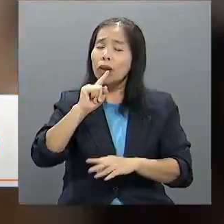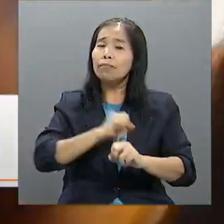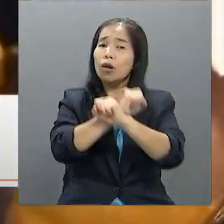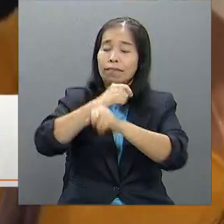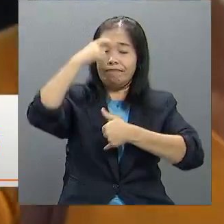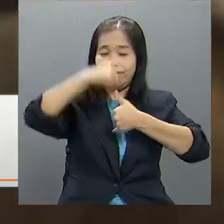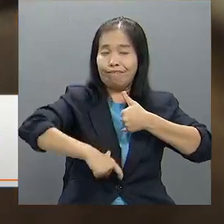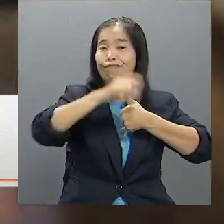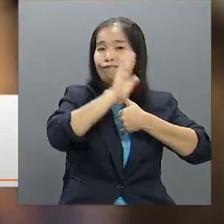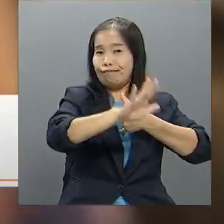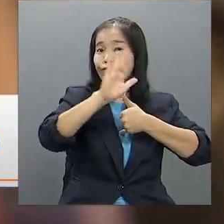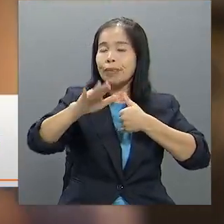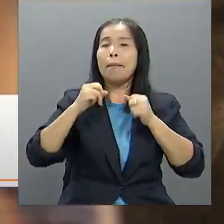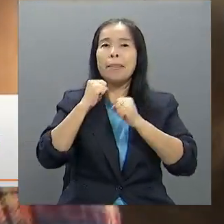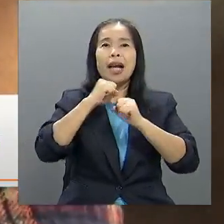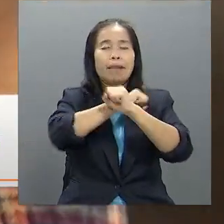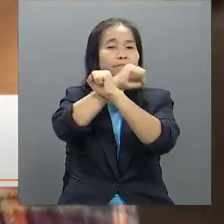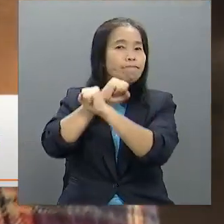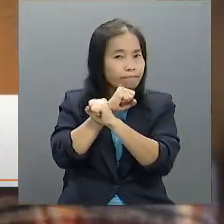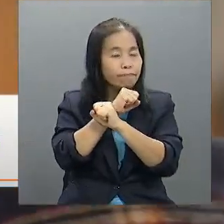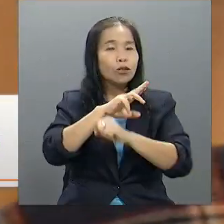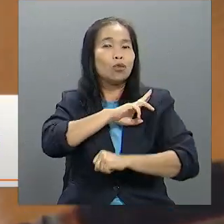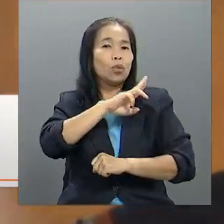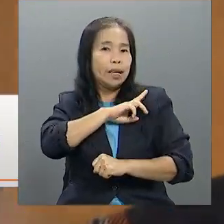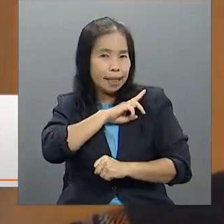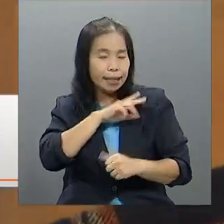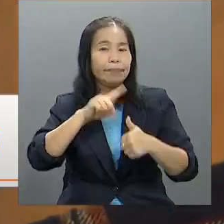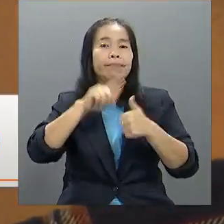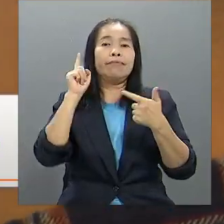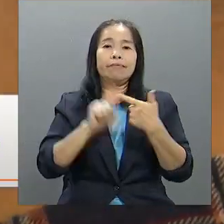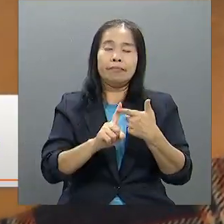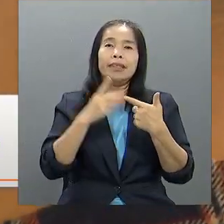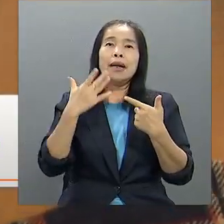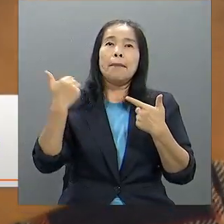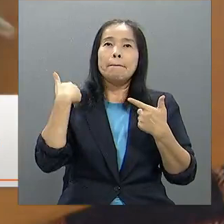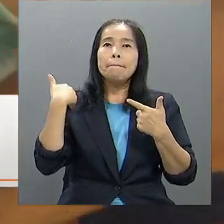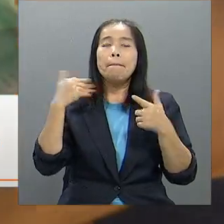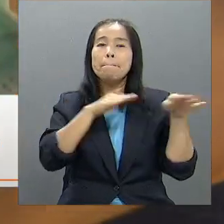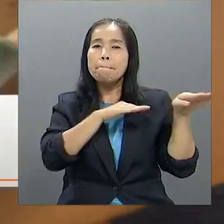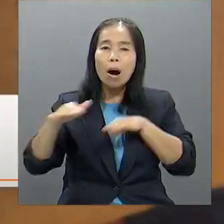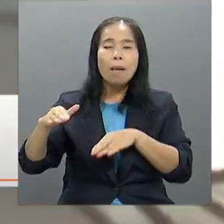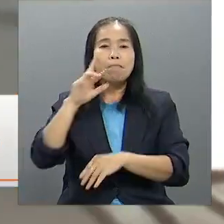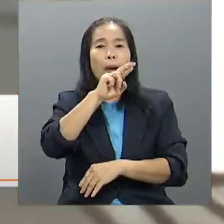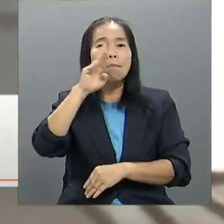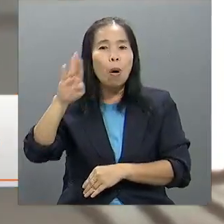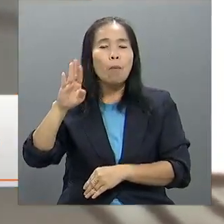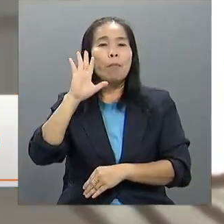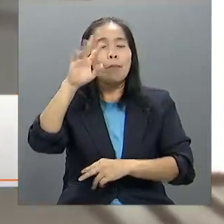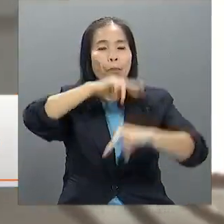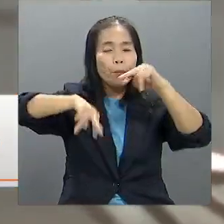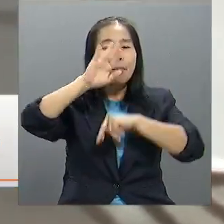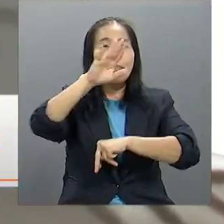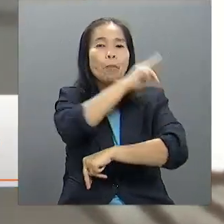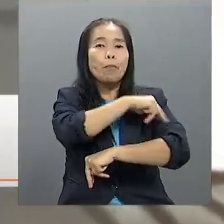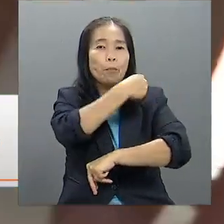ายามทำมาตรการป้องกันตัวเองนะครับแล้วก็ความพร้อมระบบเนี่ยมีสูงกว่าการระบ